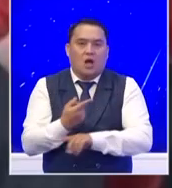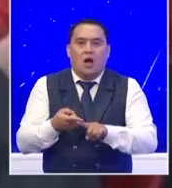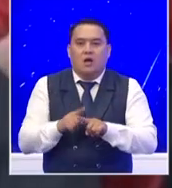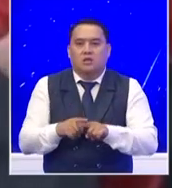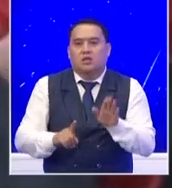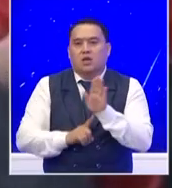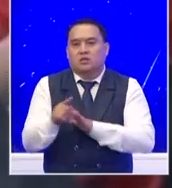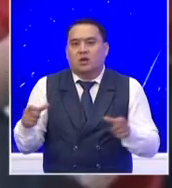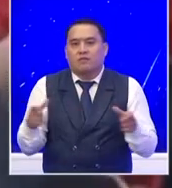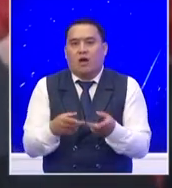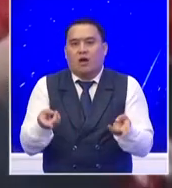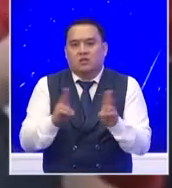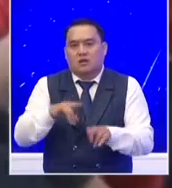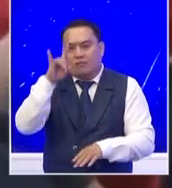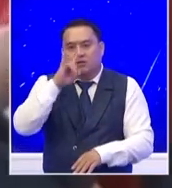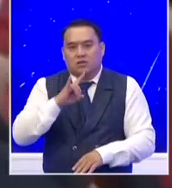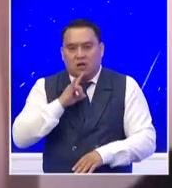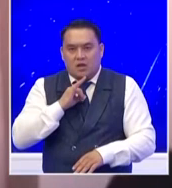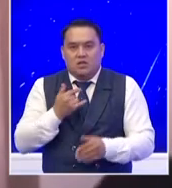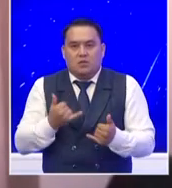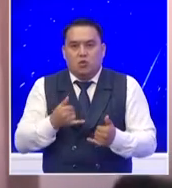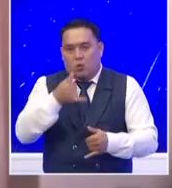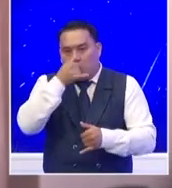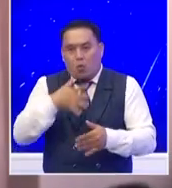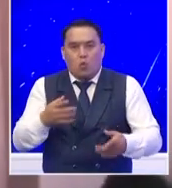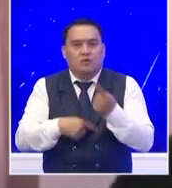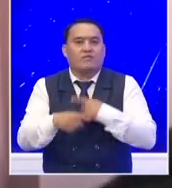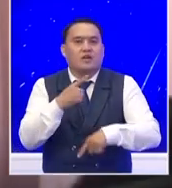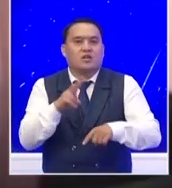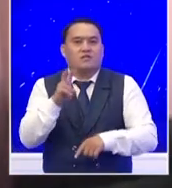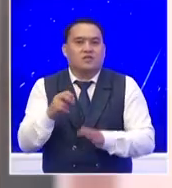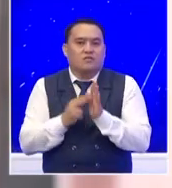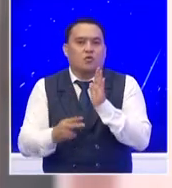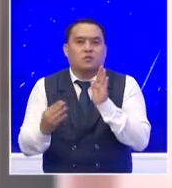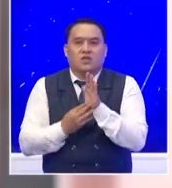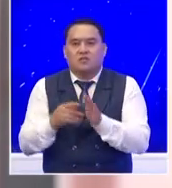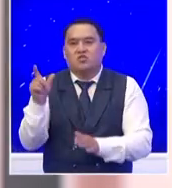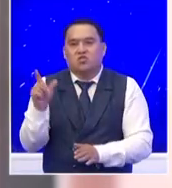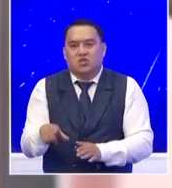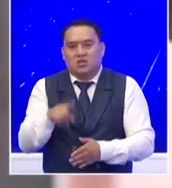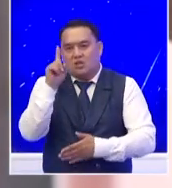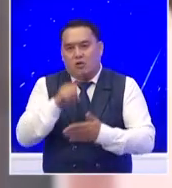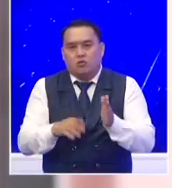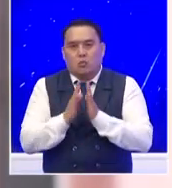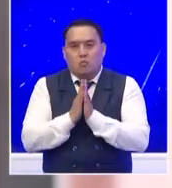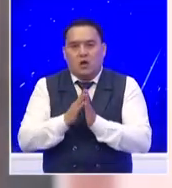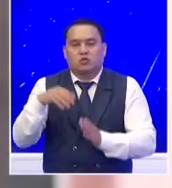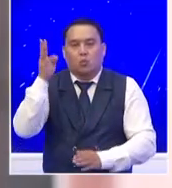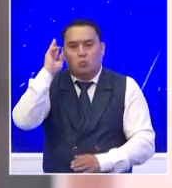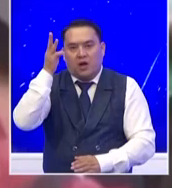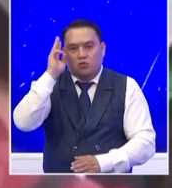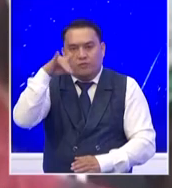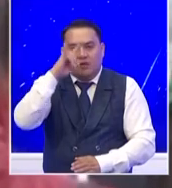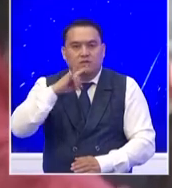началась пандемия, они остались в Казахстане. Теперь не могут вернуться на родину. 289 человек надеются на помощь посольства